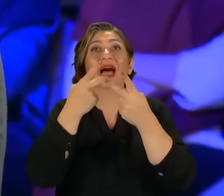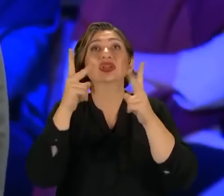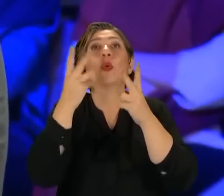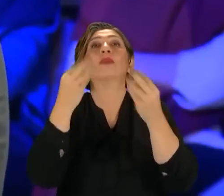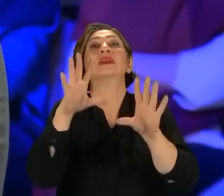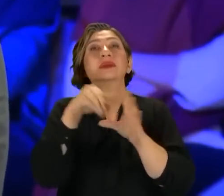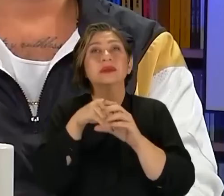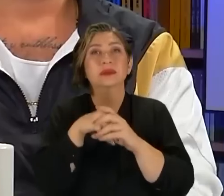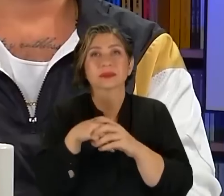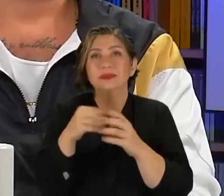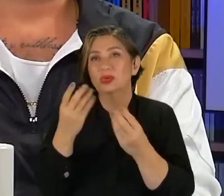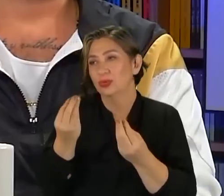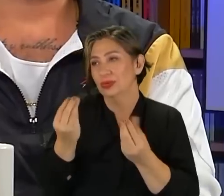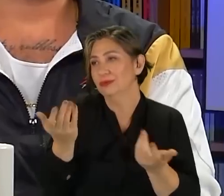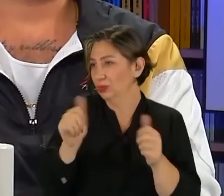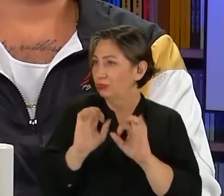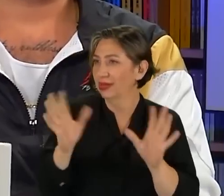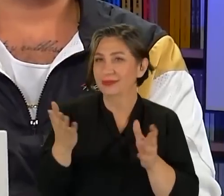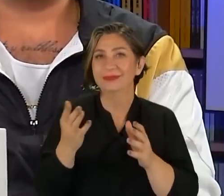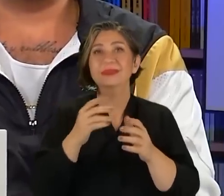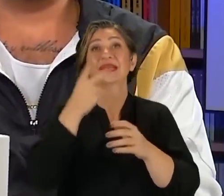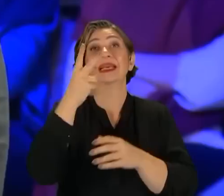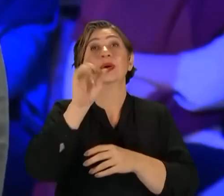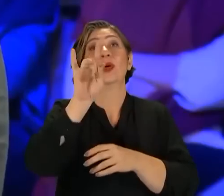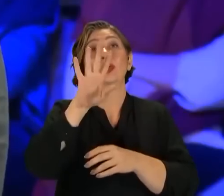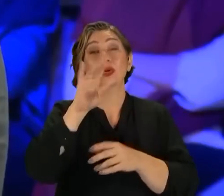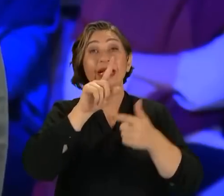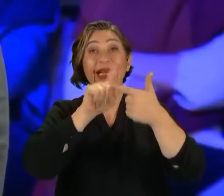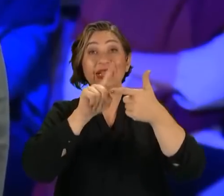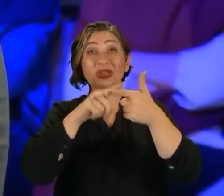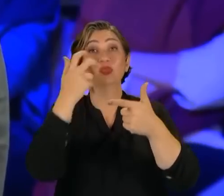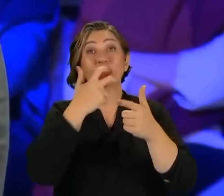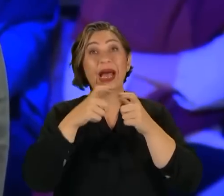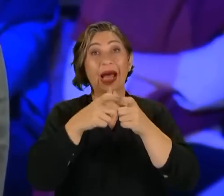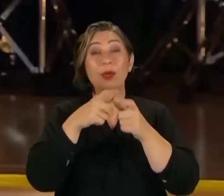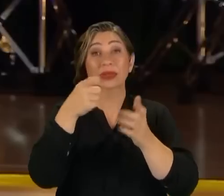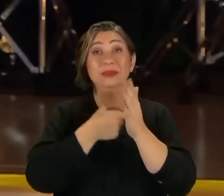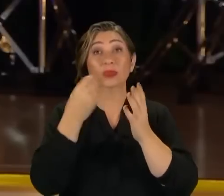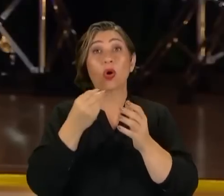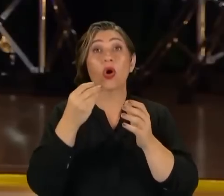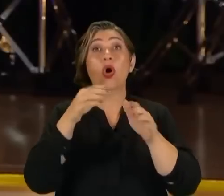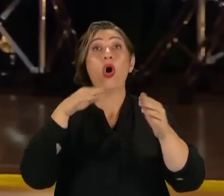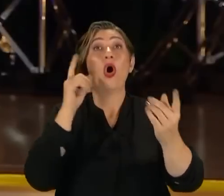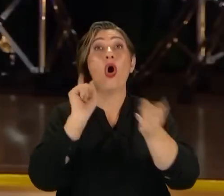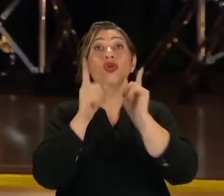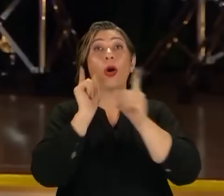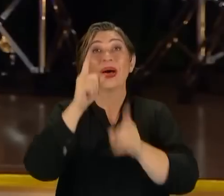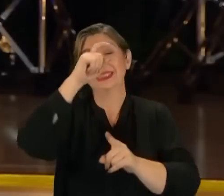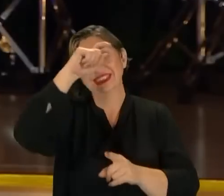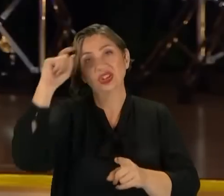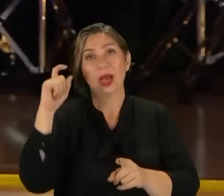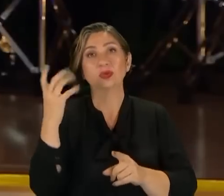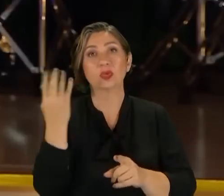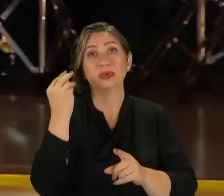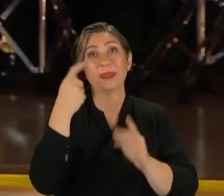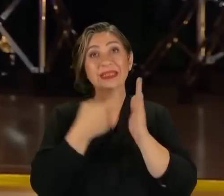güzel, çok güzel. Peki, sonra 2014'te ikinci albüm, işte bu isim çok güzel, Otoban Sıcağı. Evet. Çok